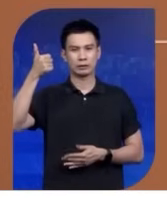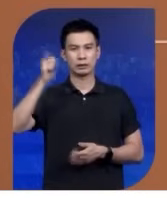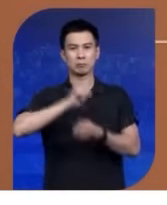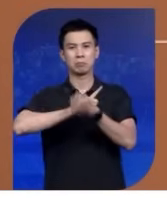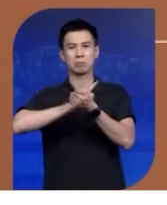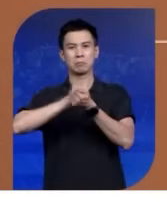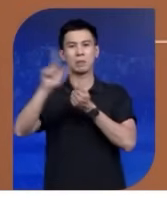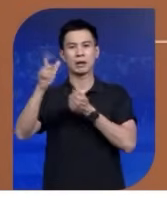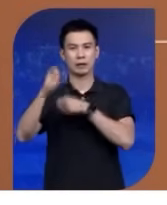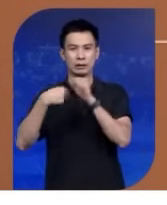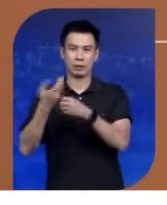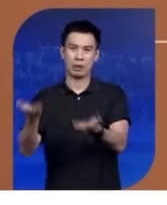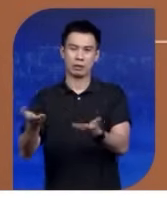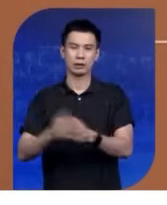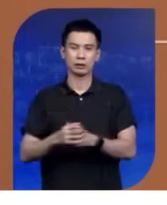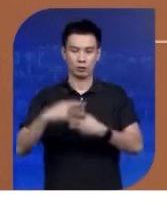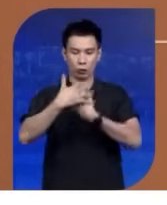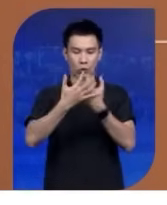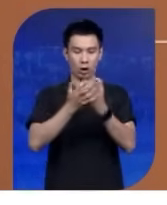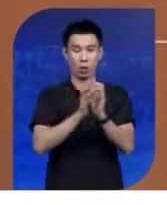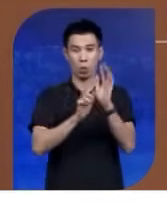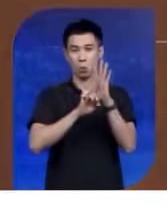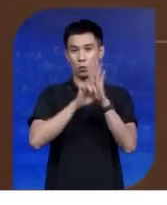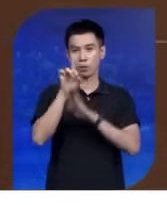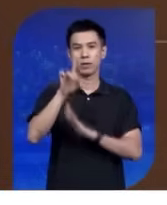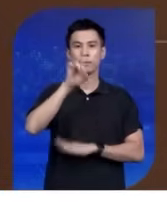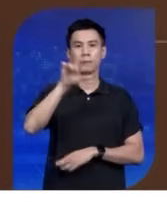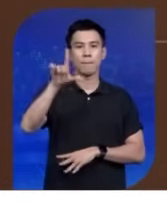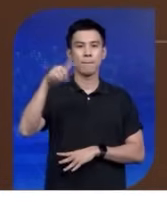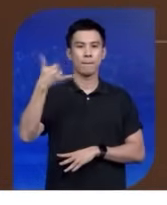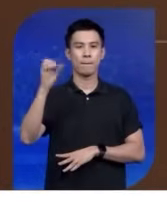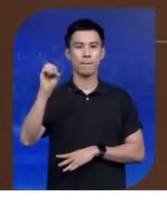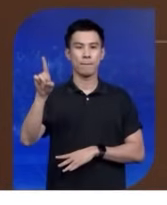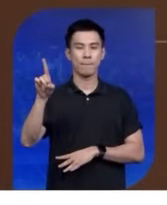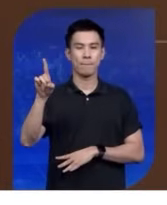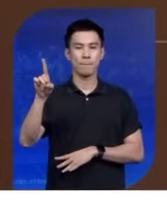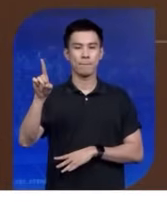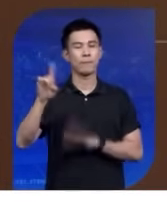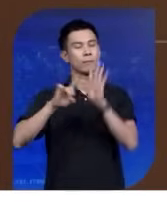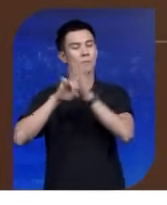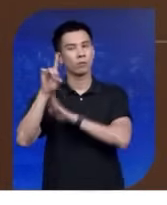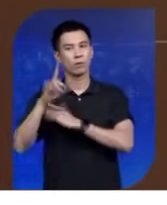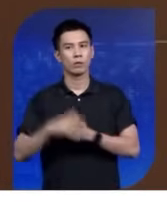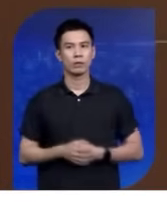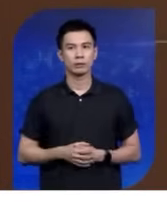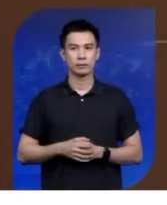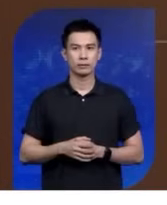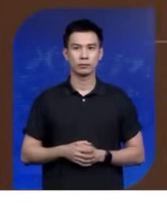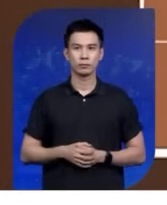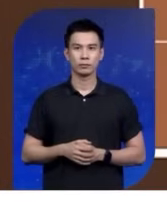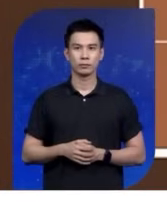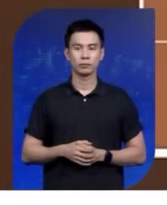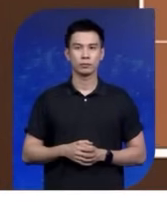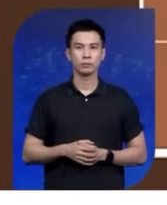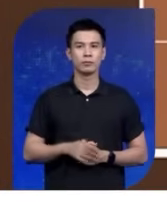này cho biết nhiệt độ bề mặt trung bình toàn cầu tháng 7 năm nay là 17,01 đ c tức là cao hơn 1,21 độ so với mức